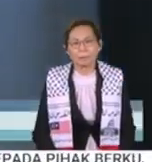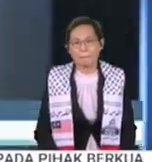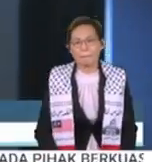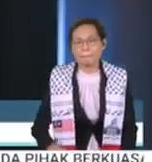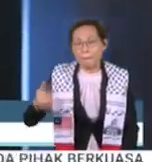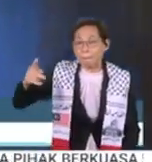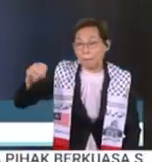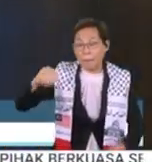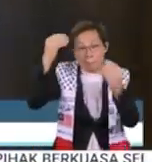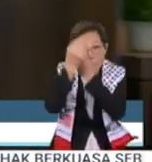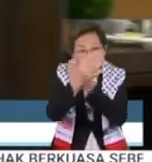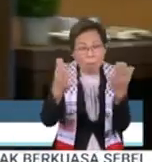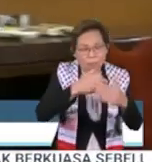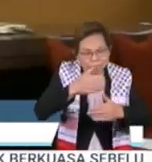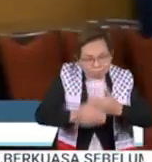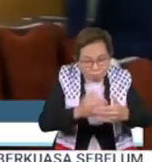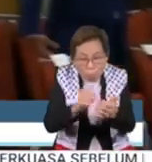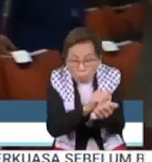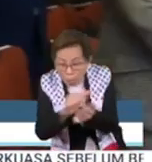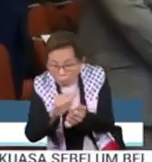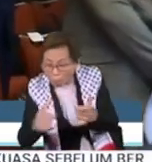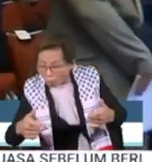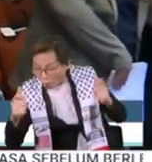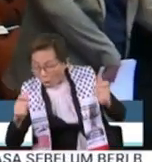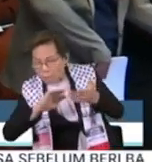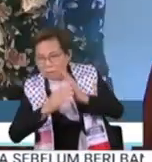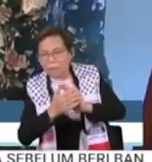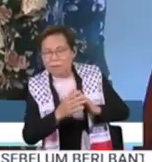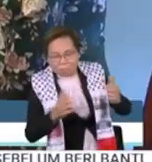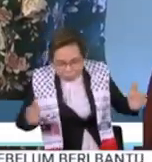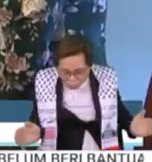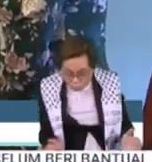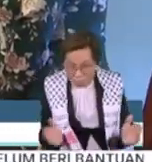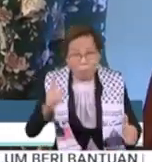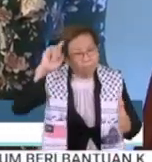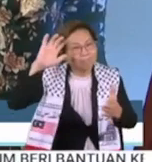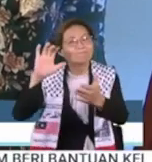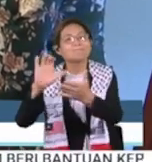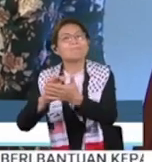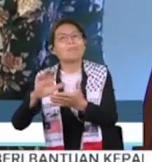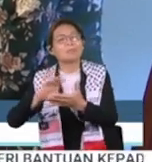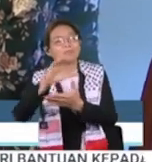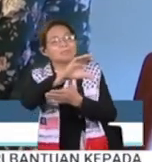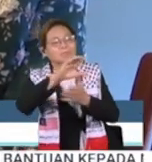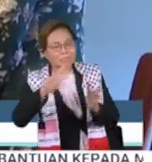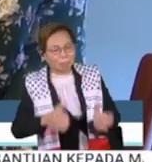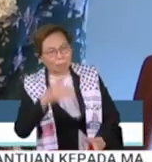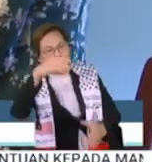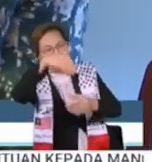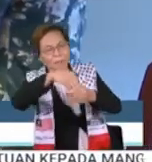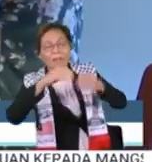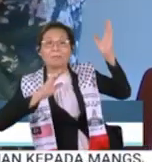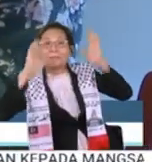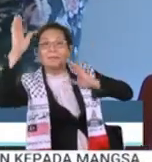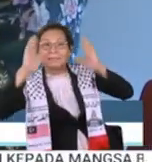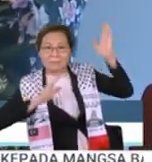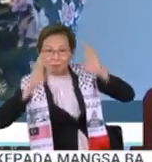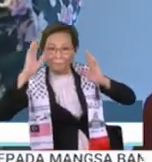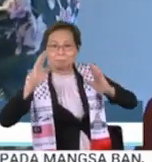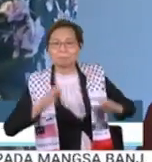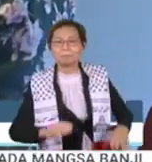Sementara itu, Perdana Menteri memaklumkan proses kelulusan yang cepat menjadi pendorong kepada keyakinan pelabur untuk melabur di Malaysia.